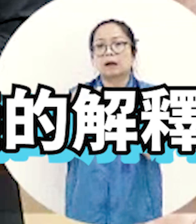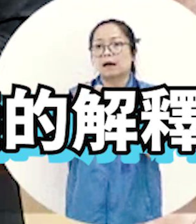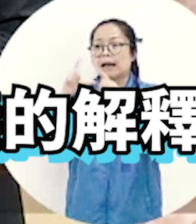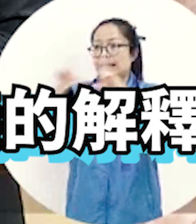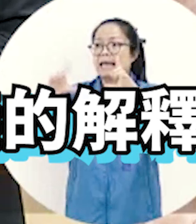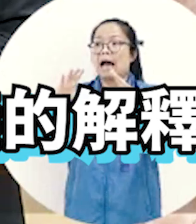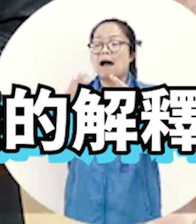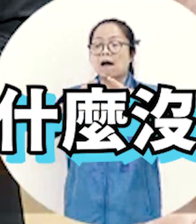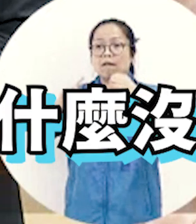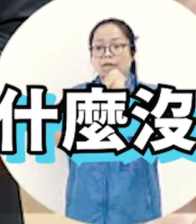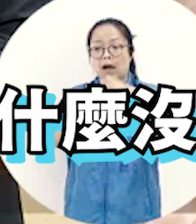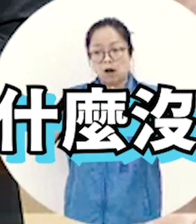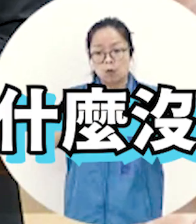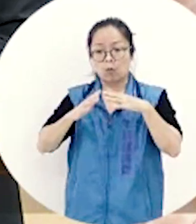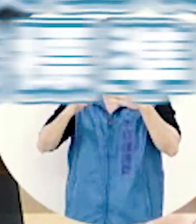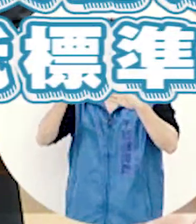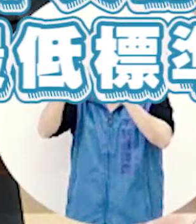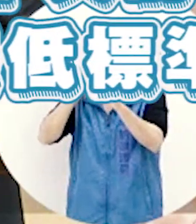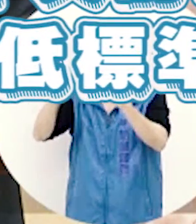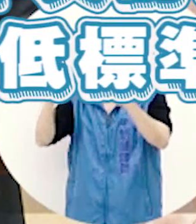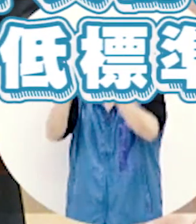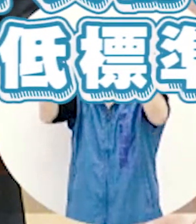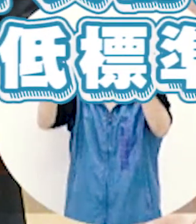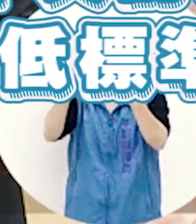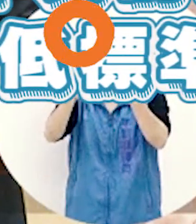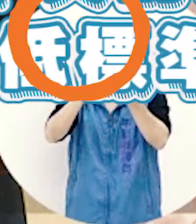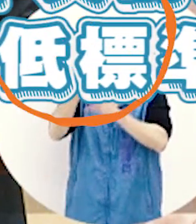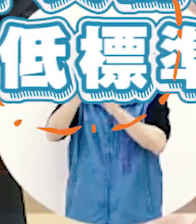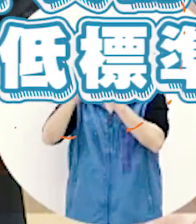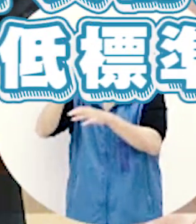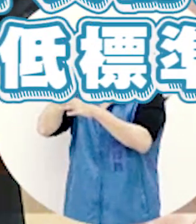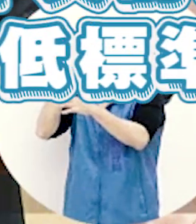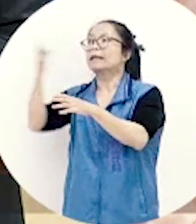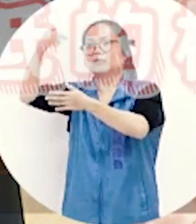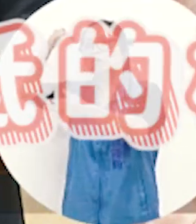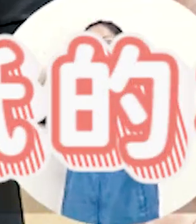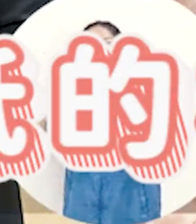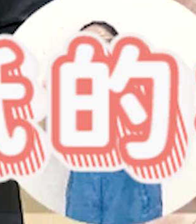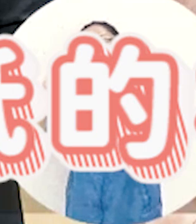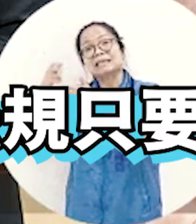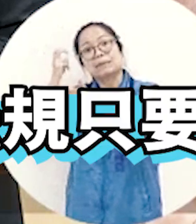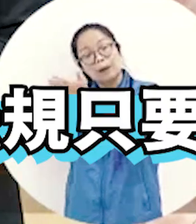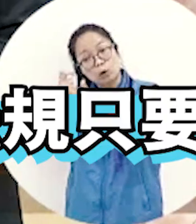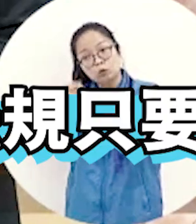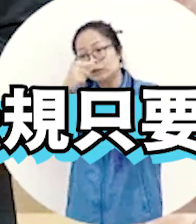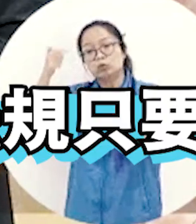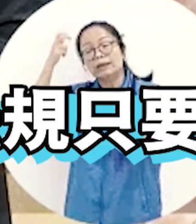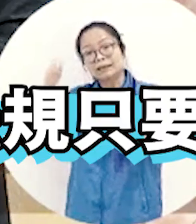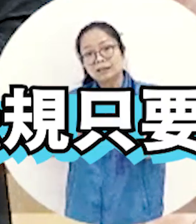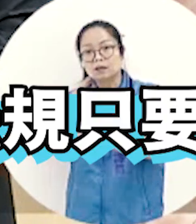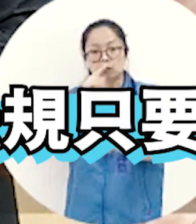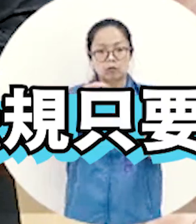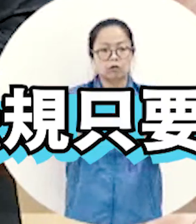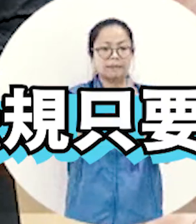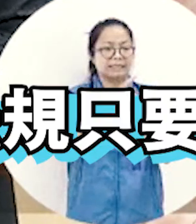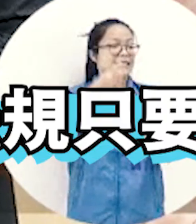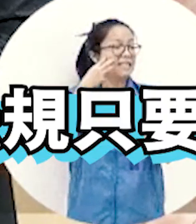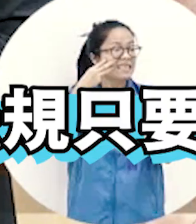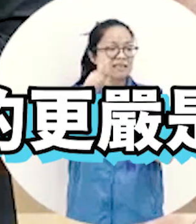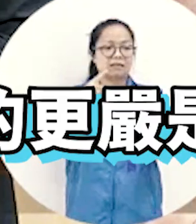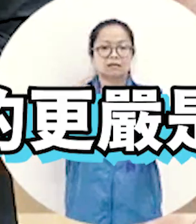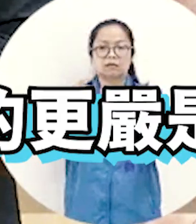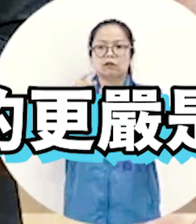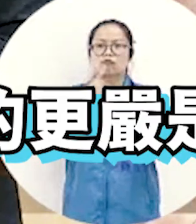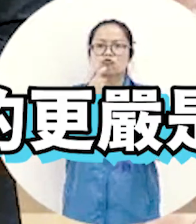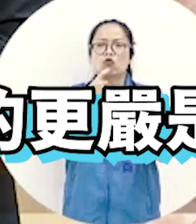是说没有啊。为什么没有？因为中央定定的是最低标准嘛，最低的标准。我们的自治法规只要不要比它宽